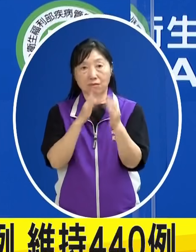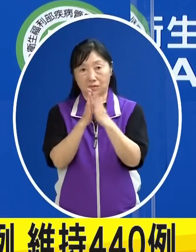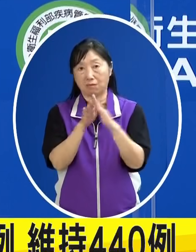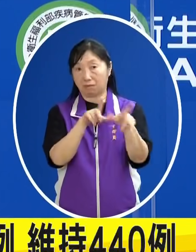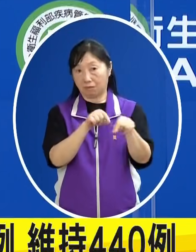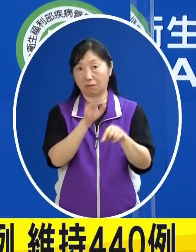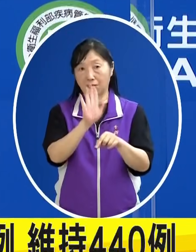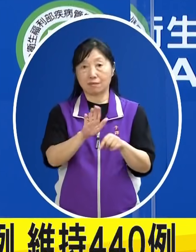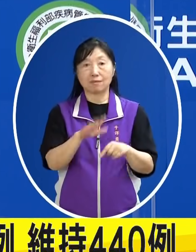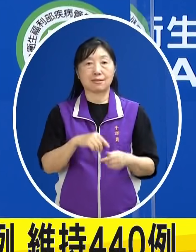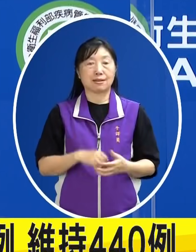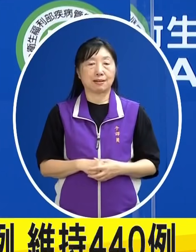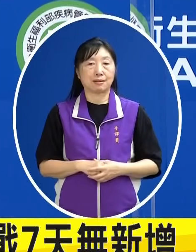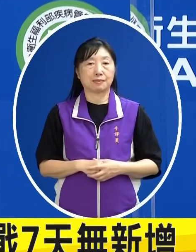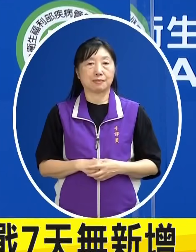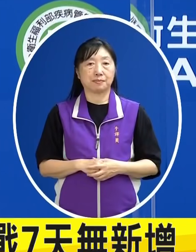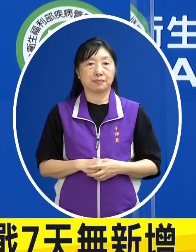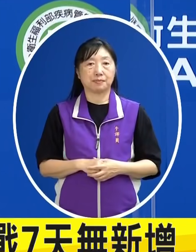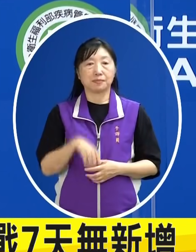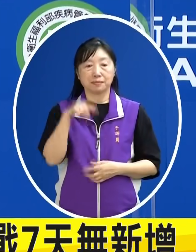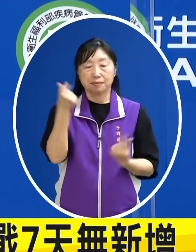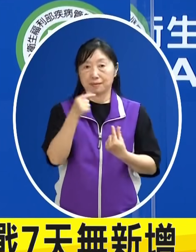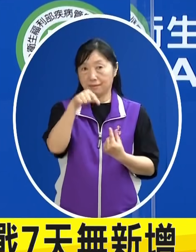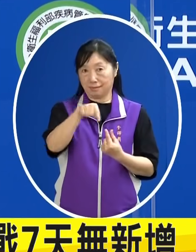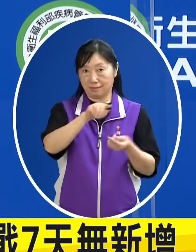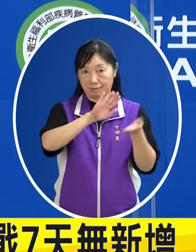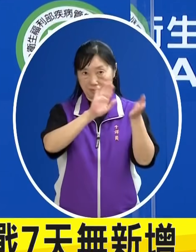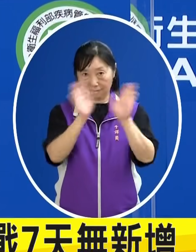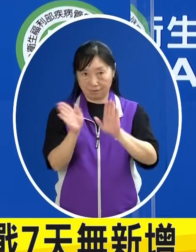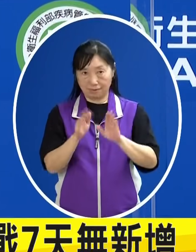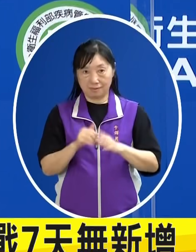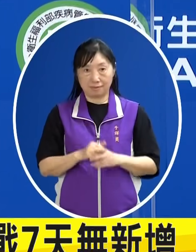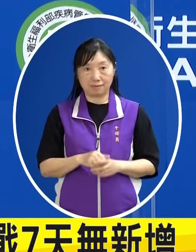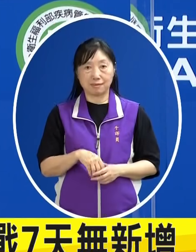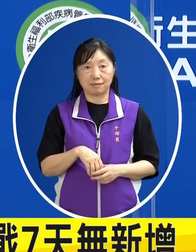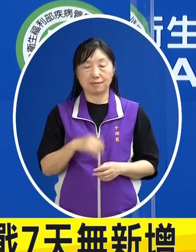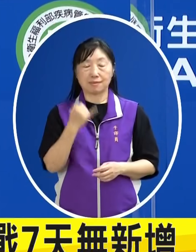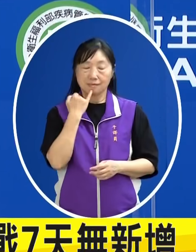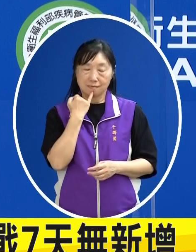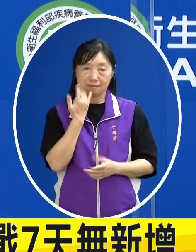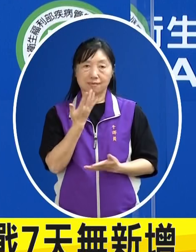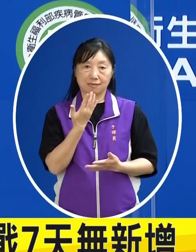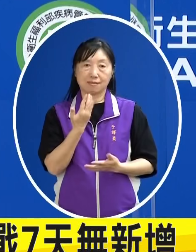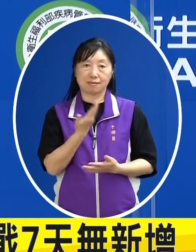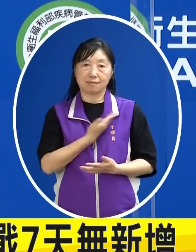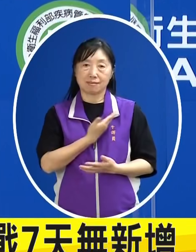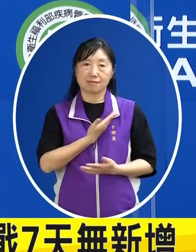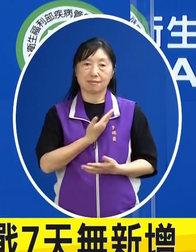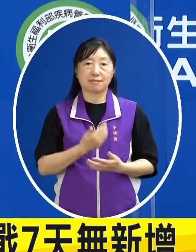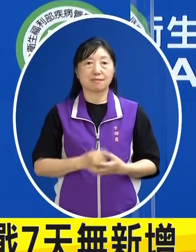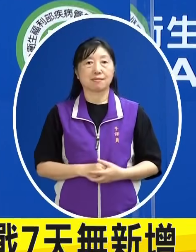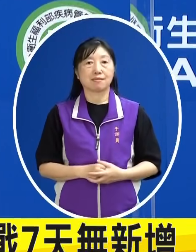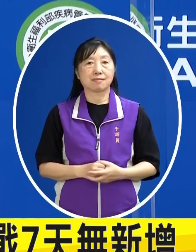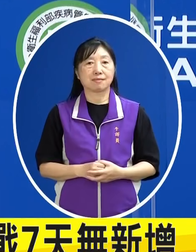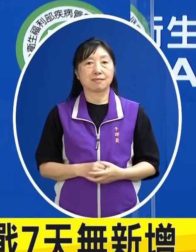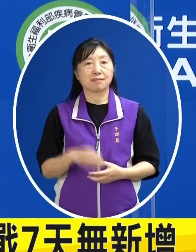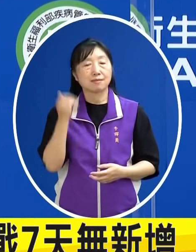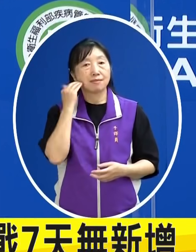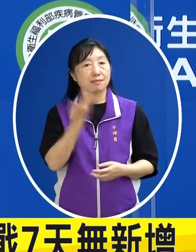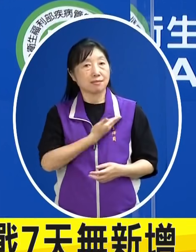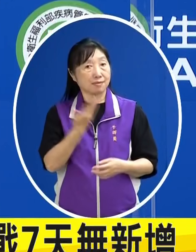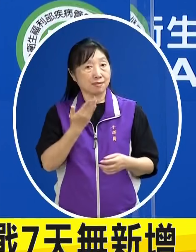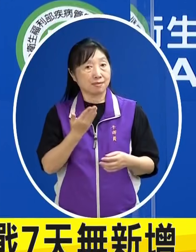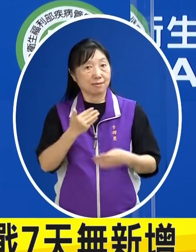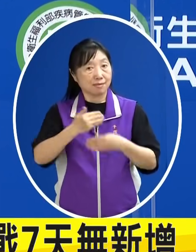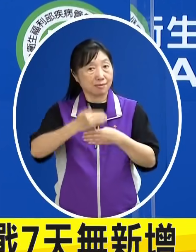范。基本上我们就是说在这样的情况下可以有条件的来开放。那至于在开放的同